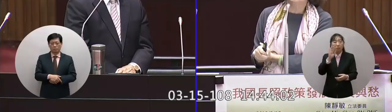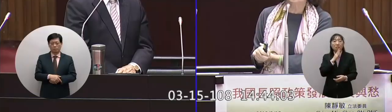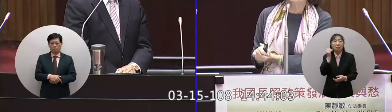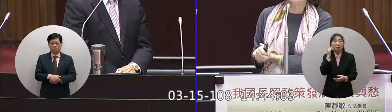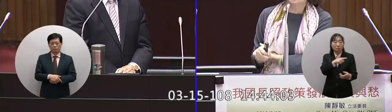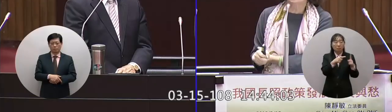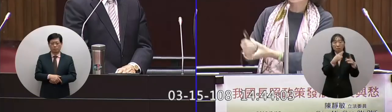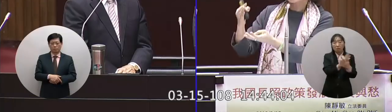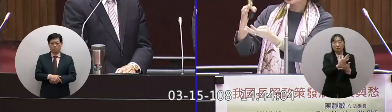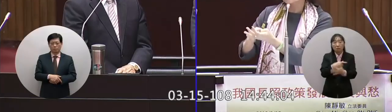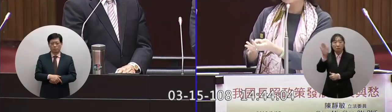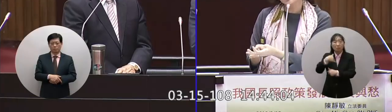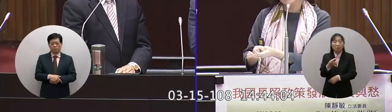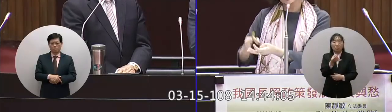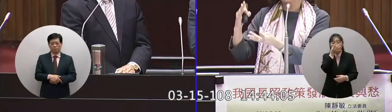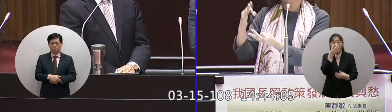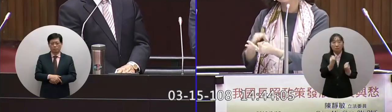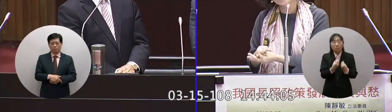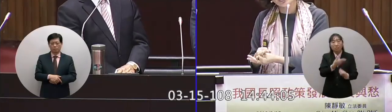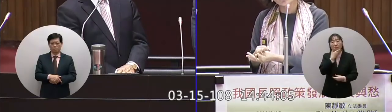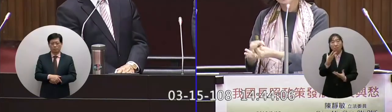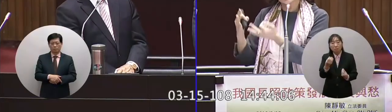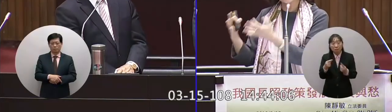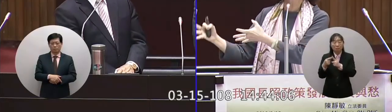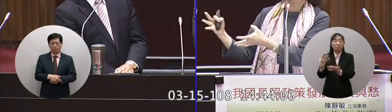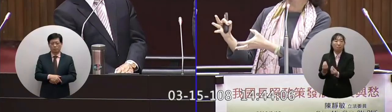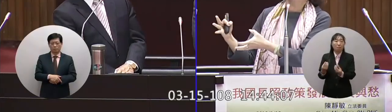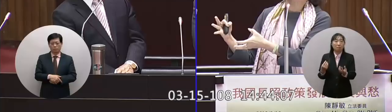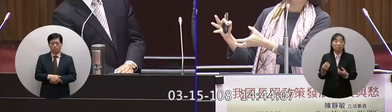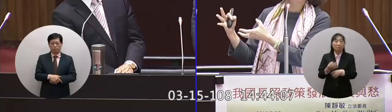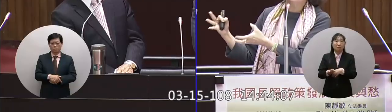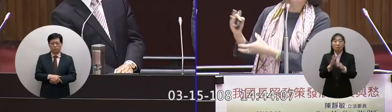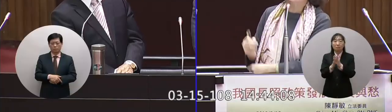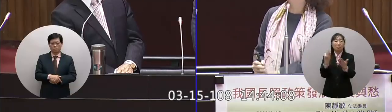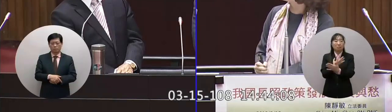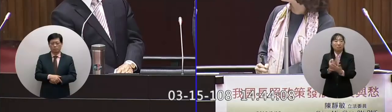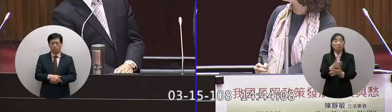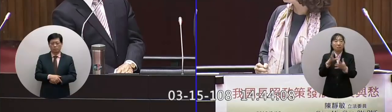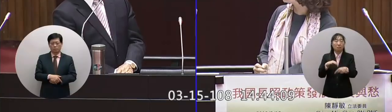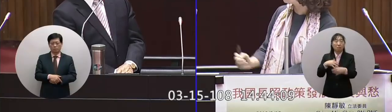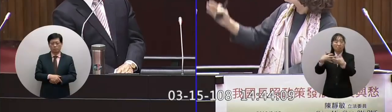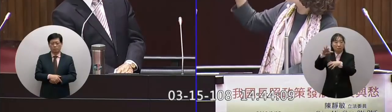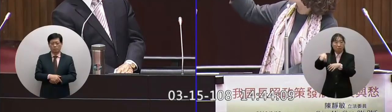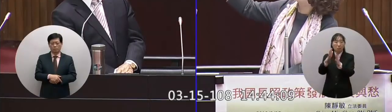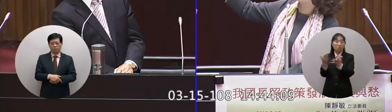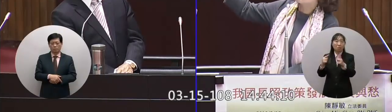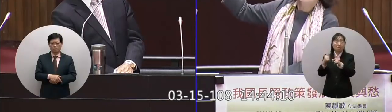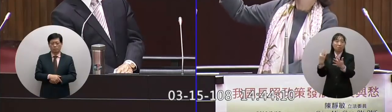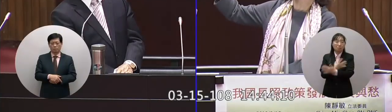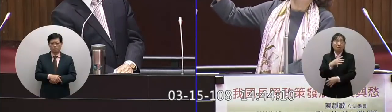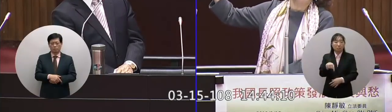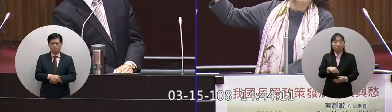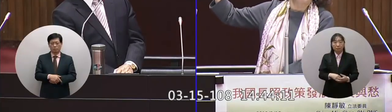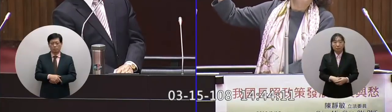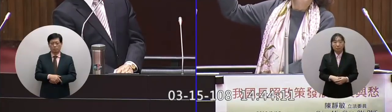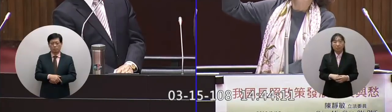这样子的一个机构式照顾。第一个，福利也没有，人也没有，当然就没有办法充这个机构式照顾的一个量。那最后